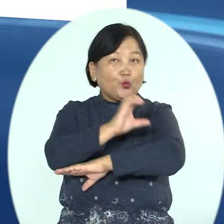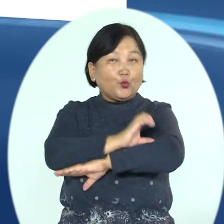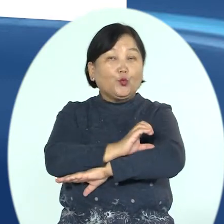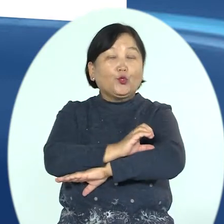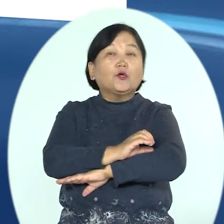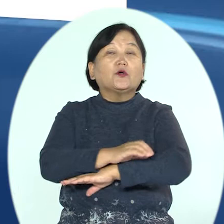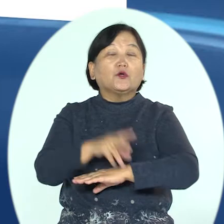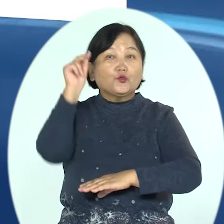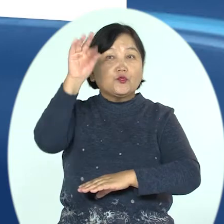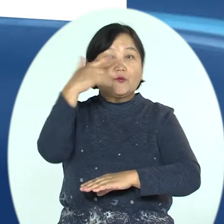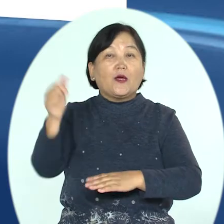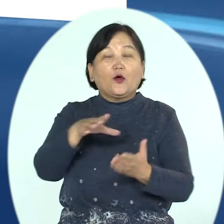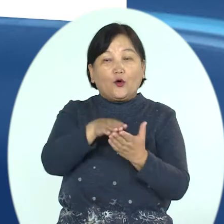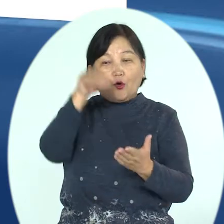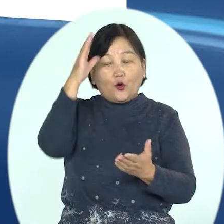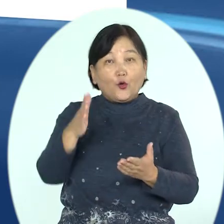олгодог ийм